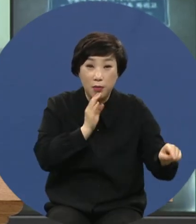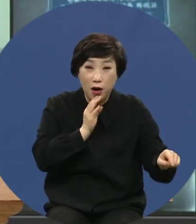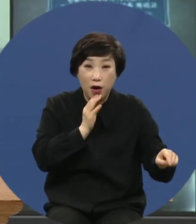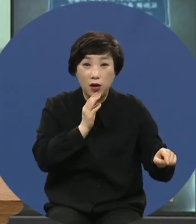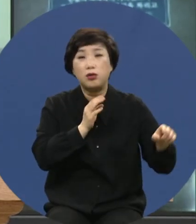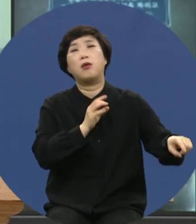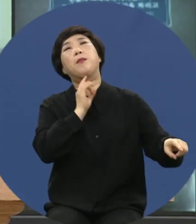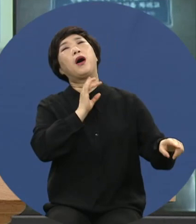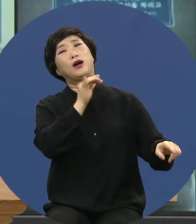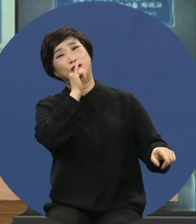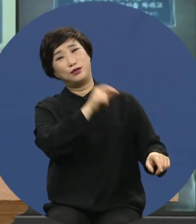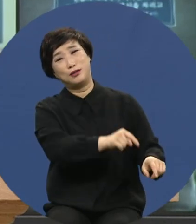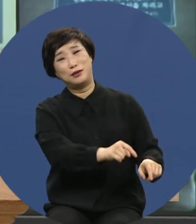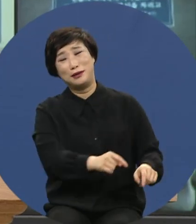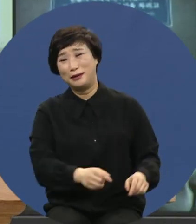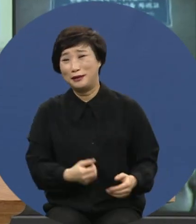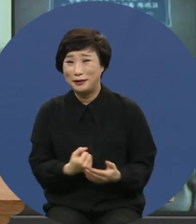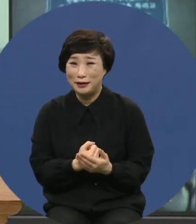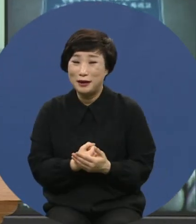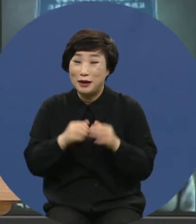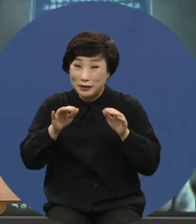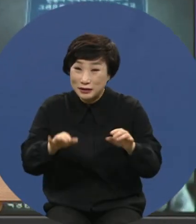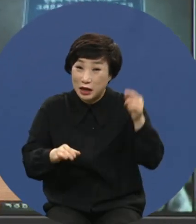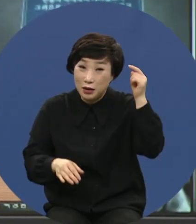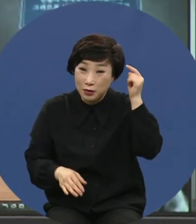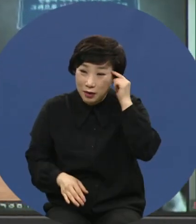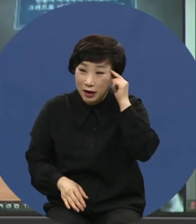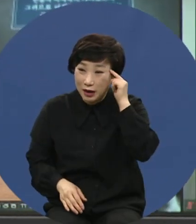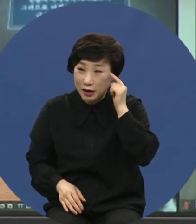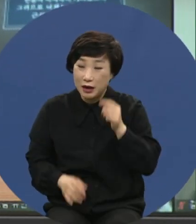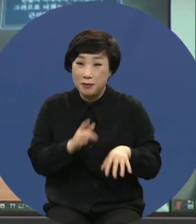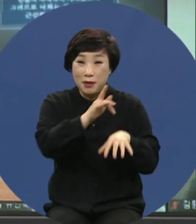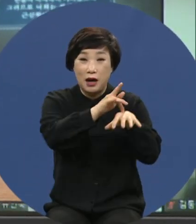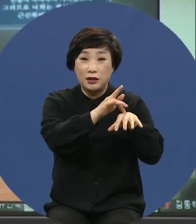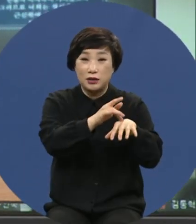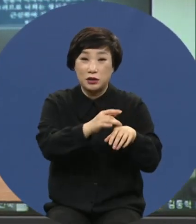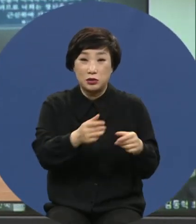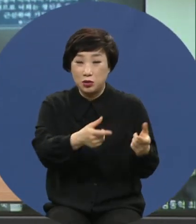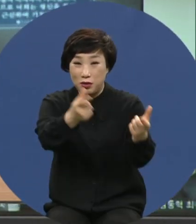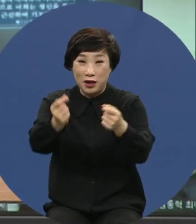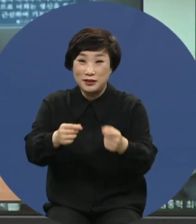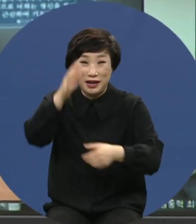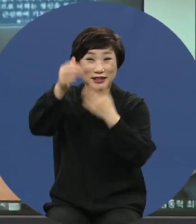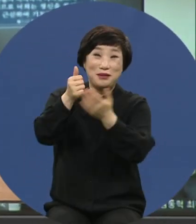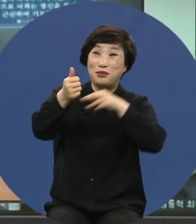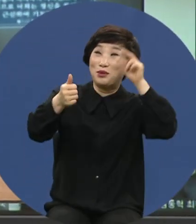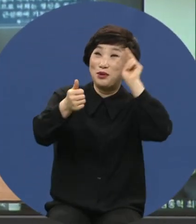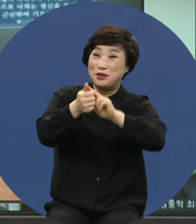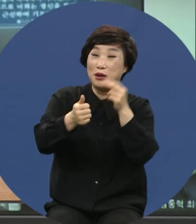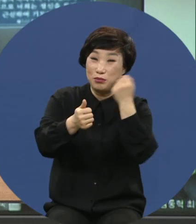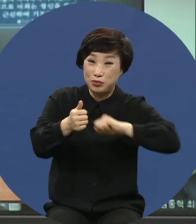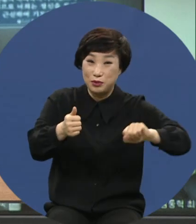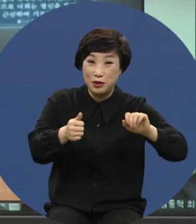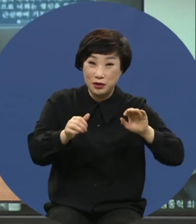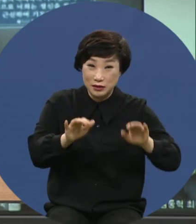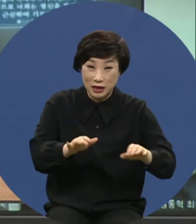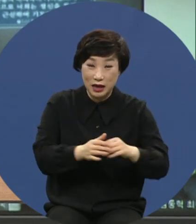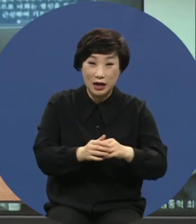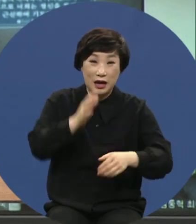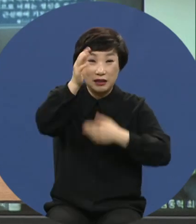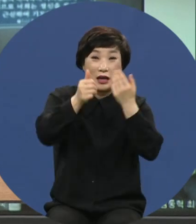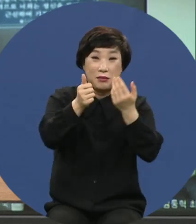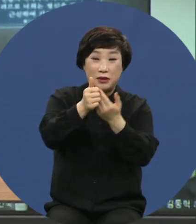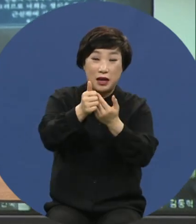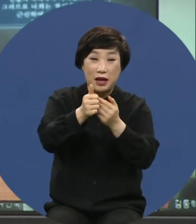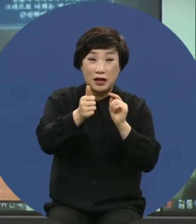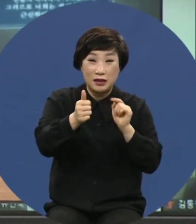이것밖에 없는 거예요. 근데 어찌 사단은 다 똑같이 하나님을 도전하고 불순종하고